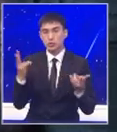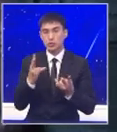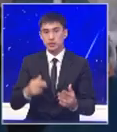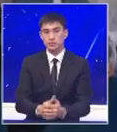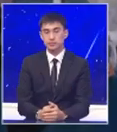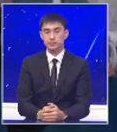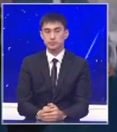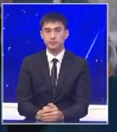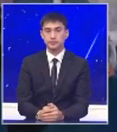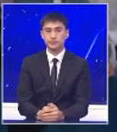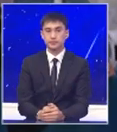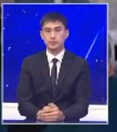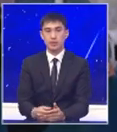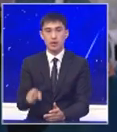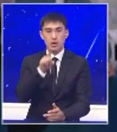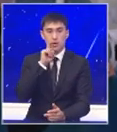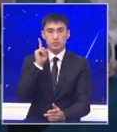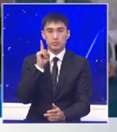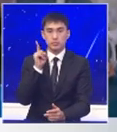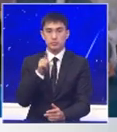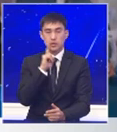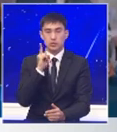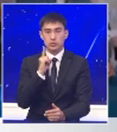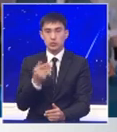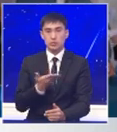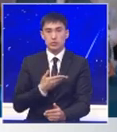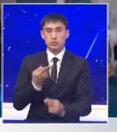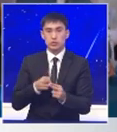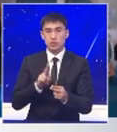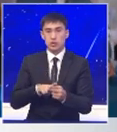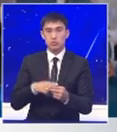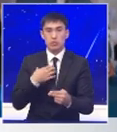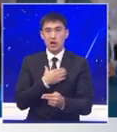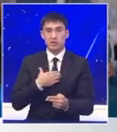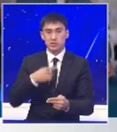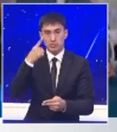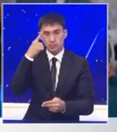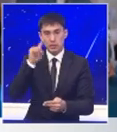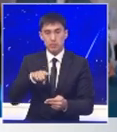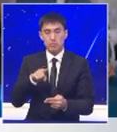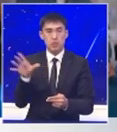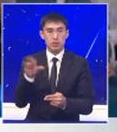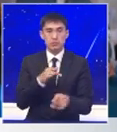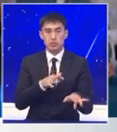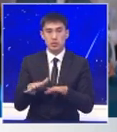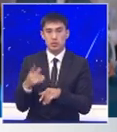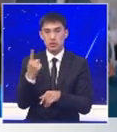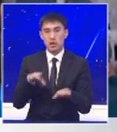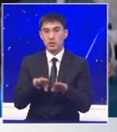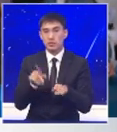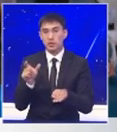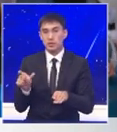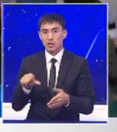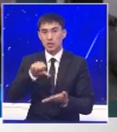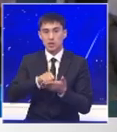тиіс. Молодежь особенно должна участвовать. Мен бұл сайлауды өте маңызды деп білем. Бәріміз бұл шарада бір адамдай